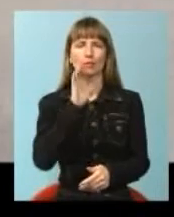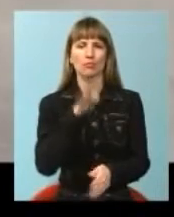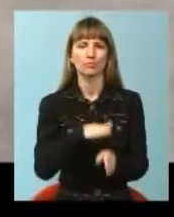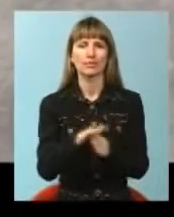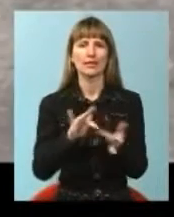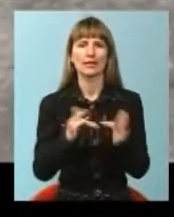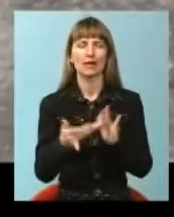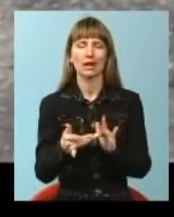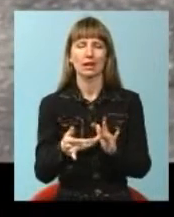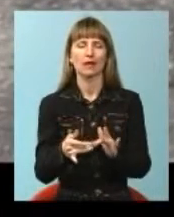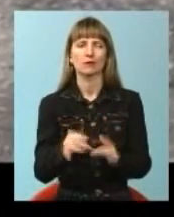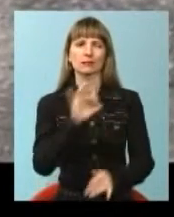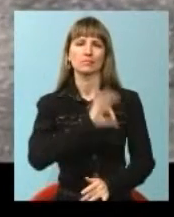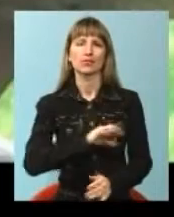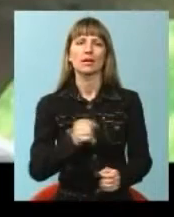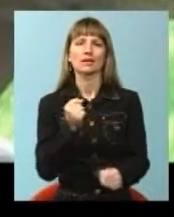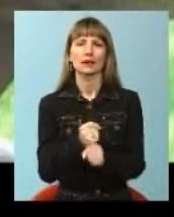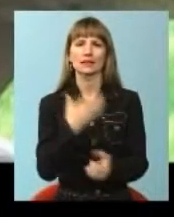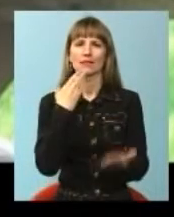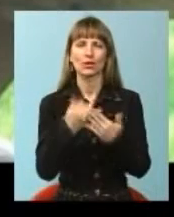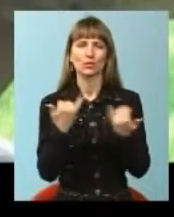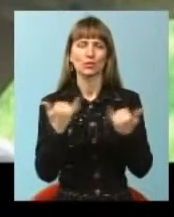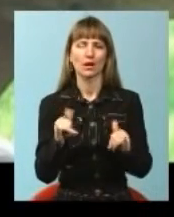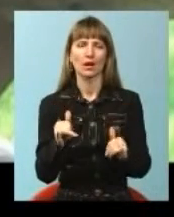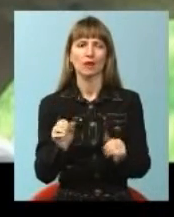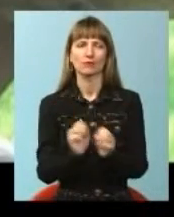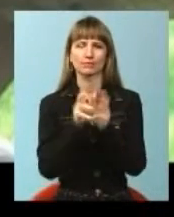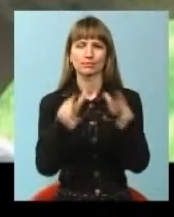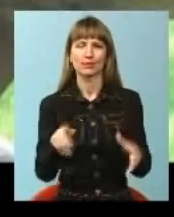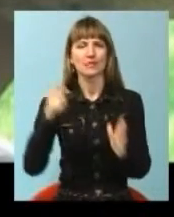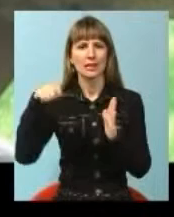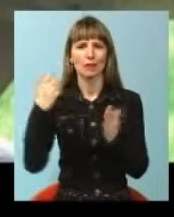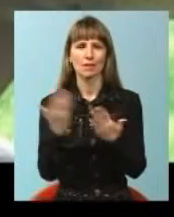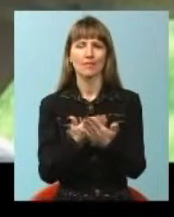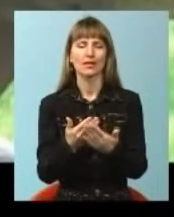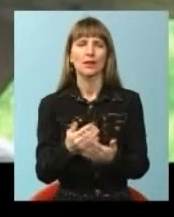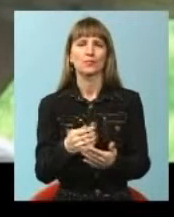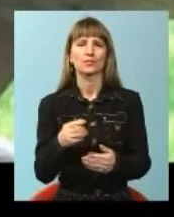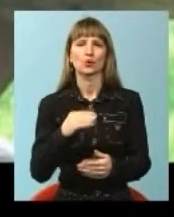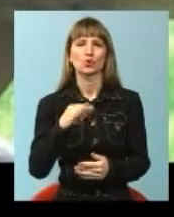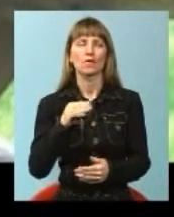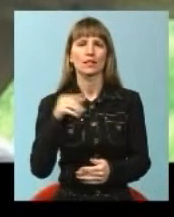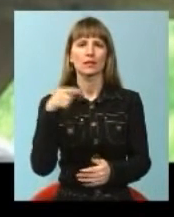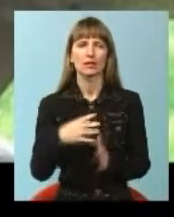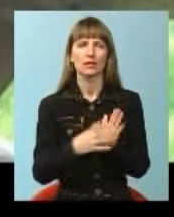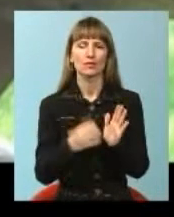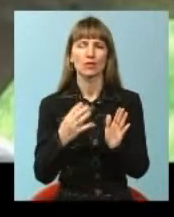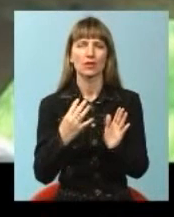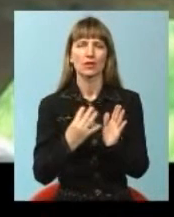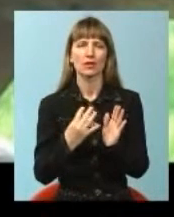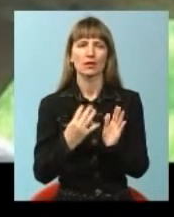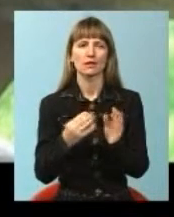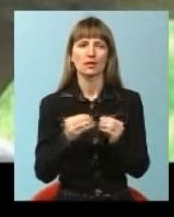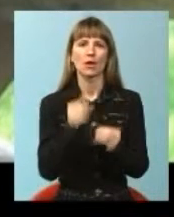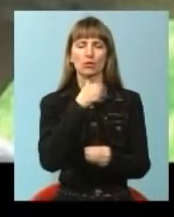Користувачі створюють свої унікальні виверження драже та знімають це все на відео. У жовтні 2010 року в Книгу рекордів Гіннеса був